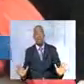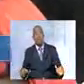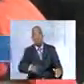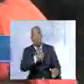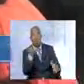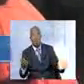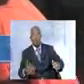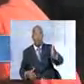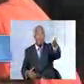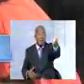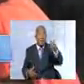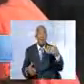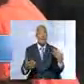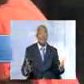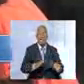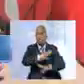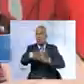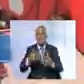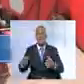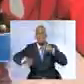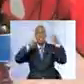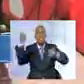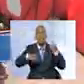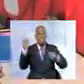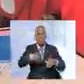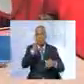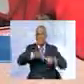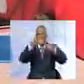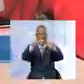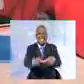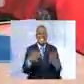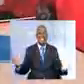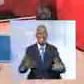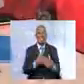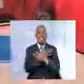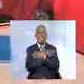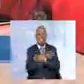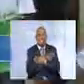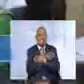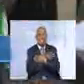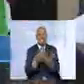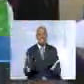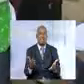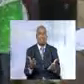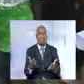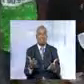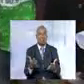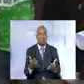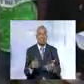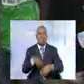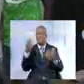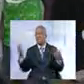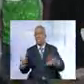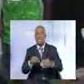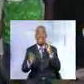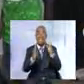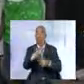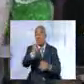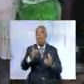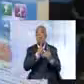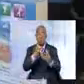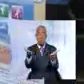district d'Abidjan et de plusieurs structures privées. C'est qu'au-delà de la préservation de la santé, le sport constitue pour eux un